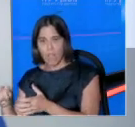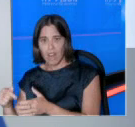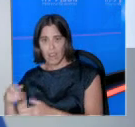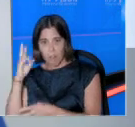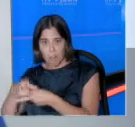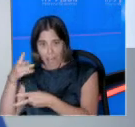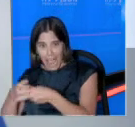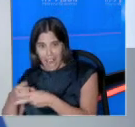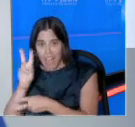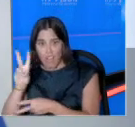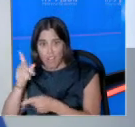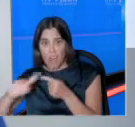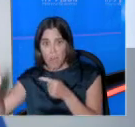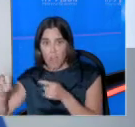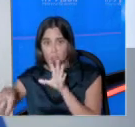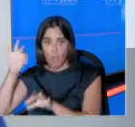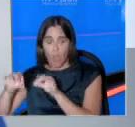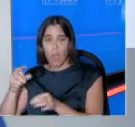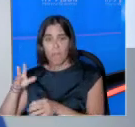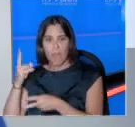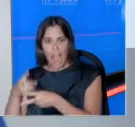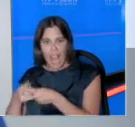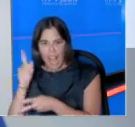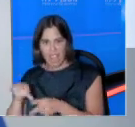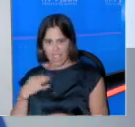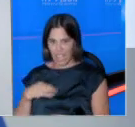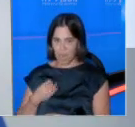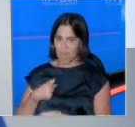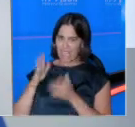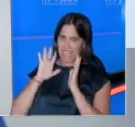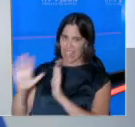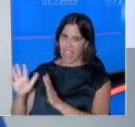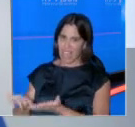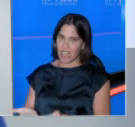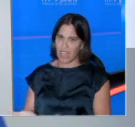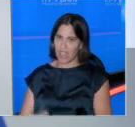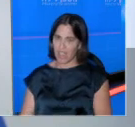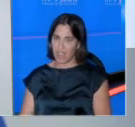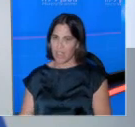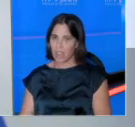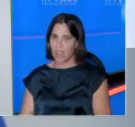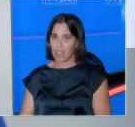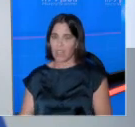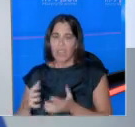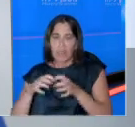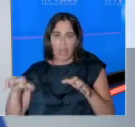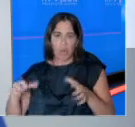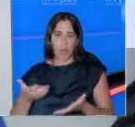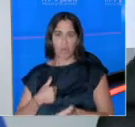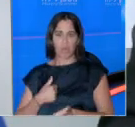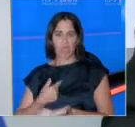מחלה? 2 מיליון בוחרים הם מחלה שצריך לרפא? איזו שנאה. איזו פלגה, איזו